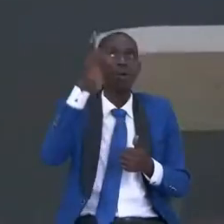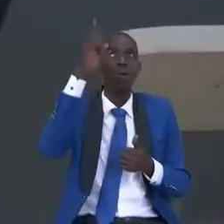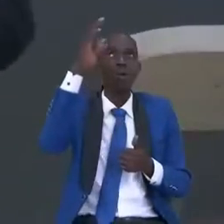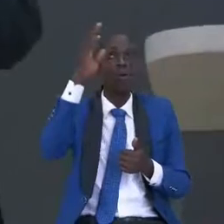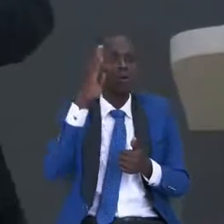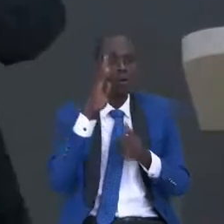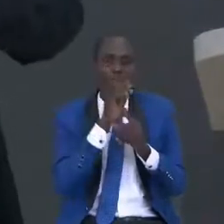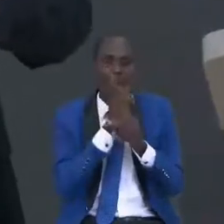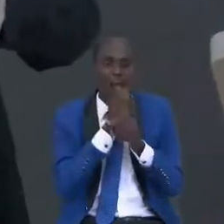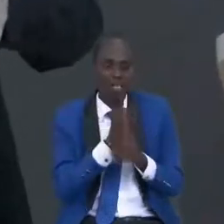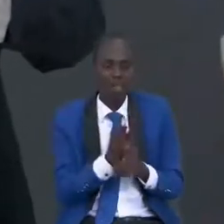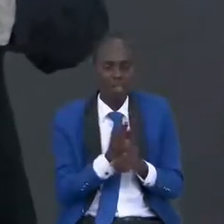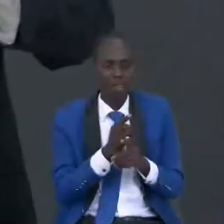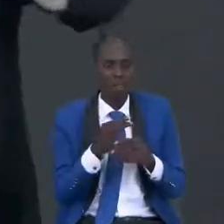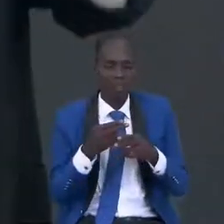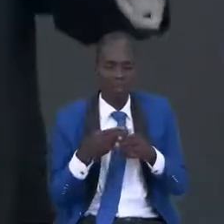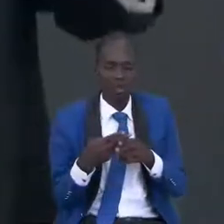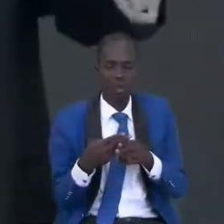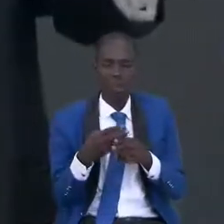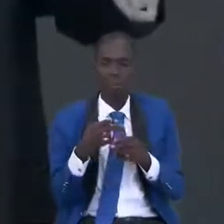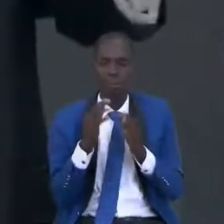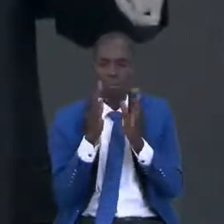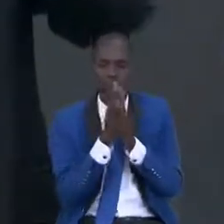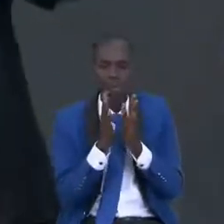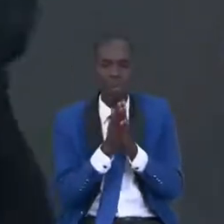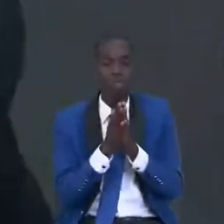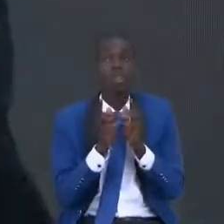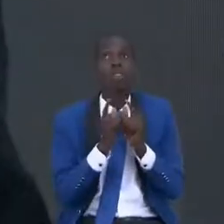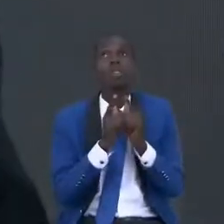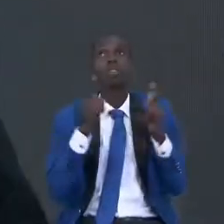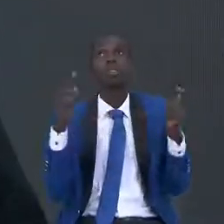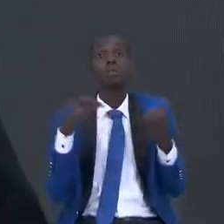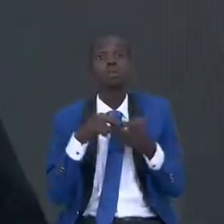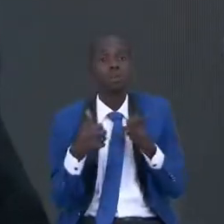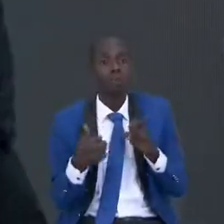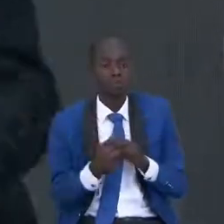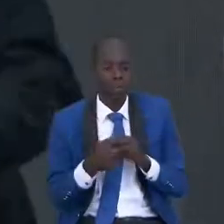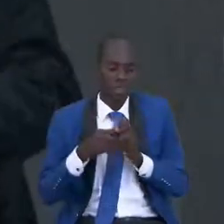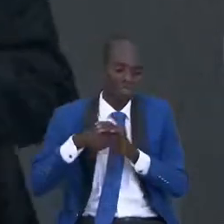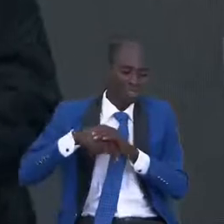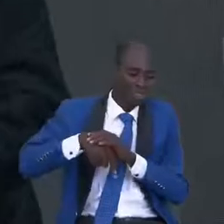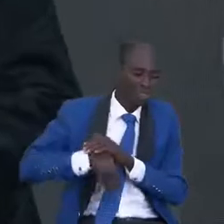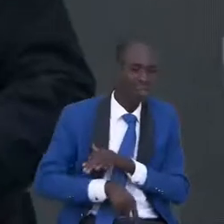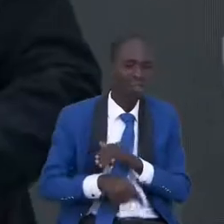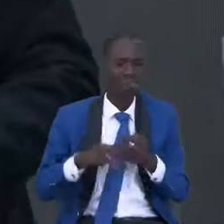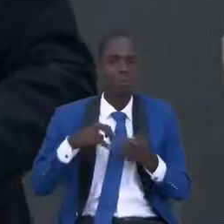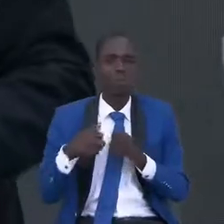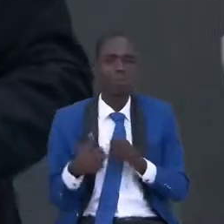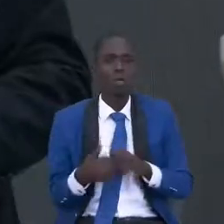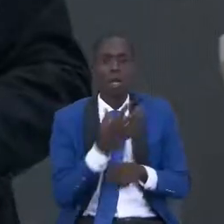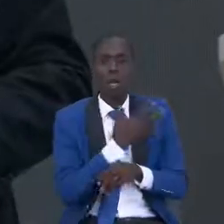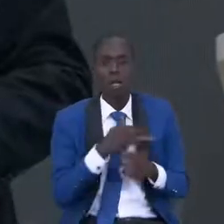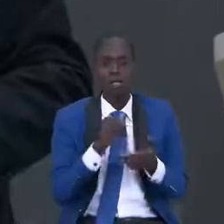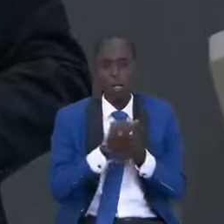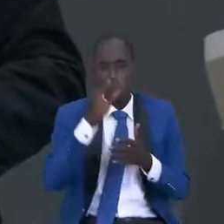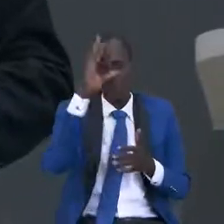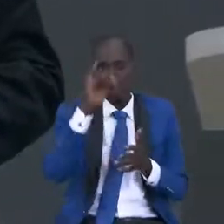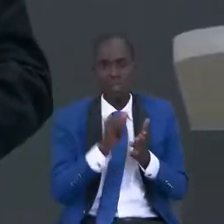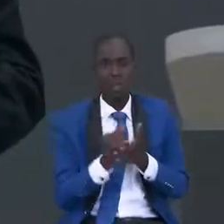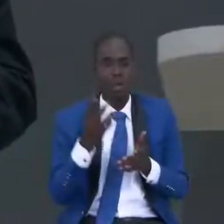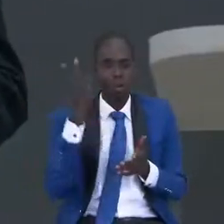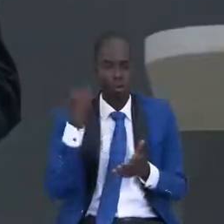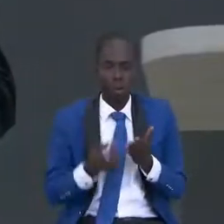courtes prières, aux grands problèmes, aux grandes mers, aux mers profondes. Et l'homme s'enfonçait. Et